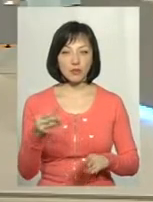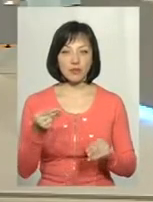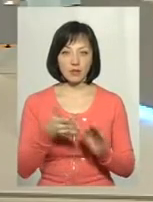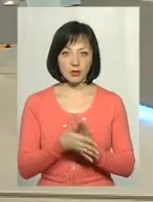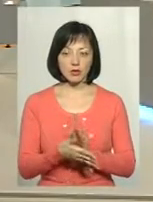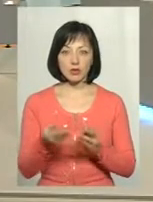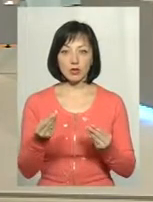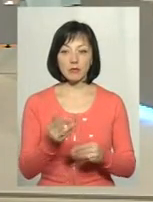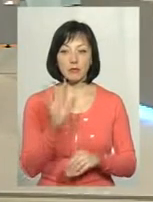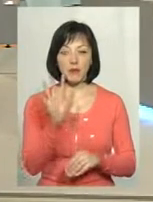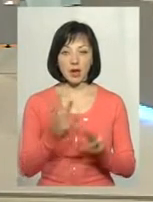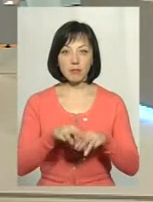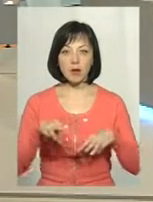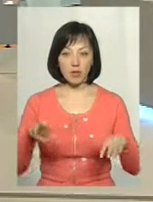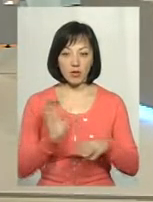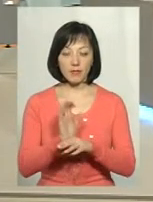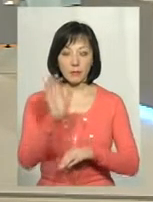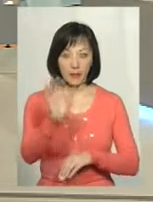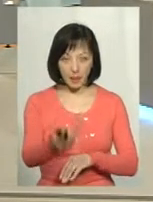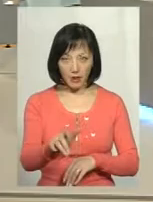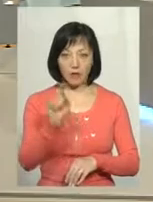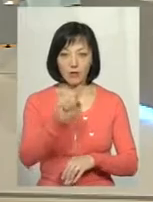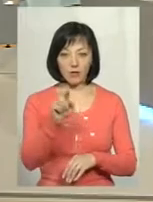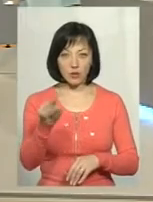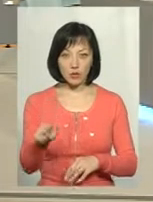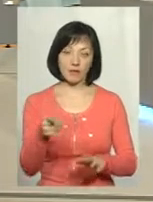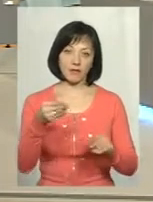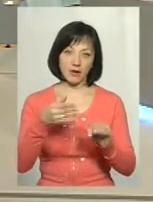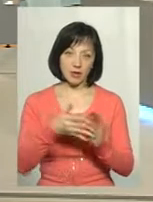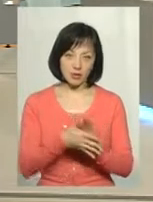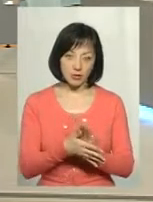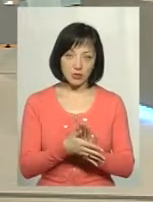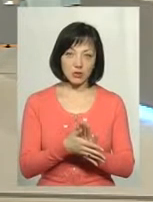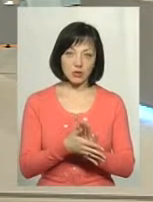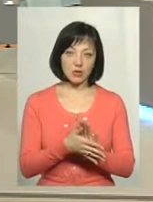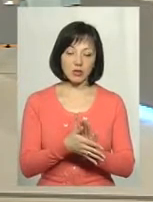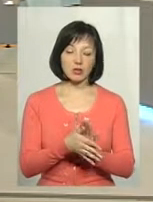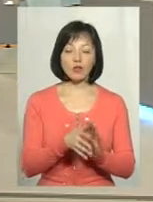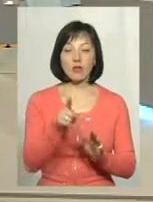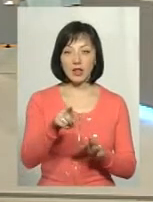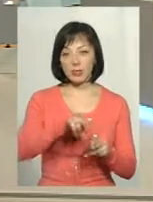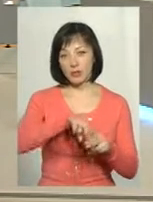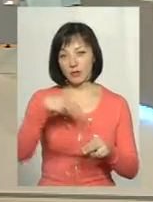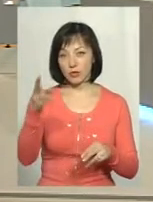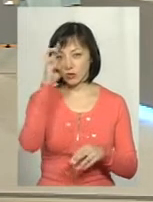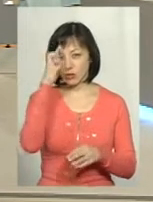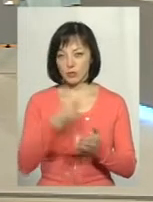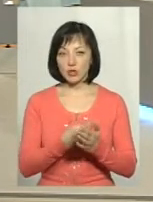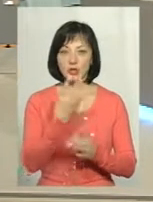Із 5 мільйонів 400, які прийшли на рахунок в цю громаду, до державного бюджету повернулося, на жаль,